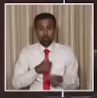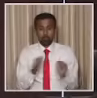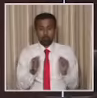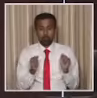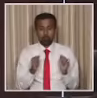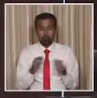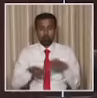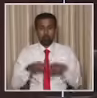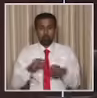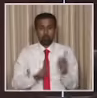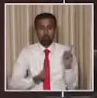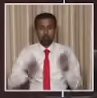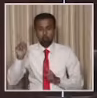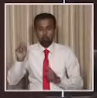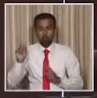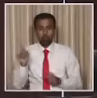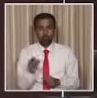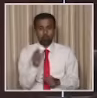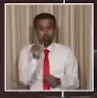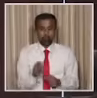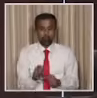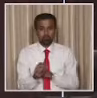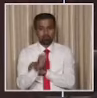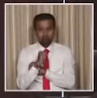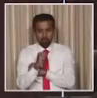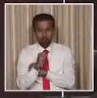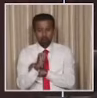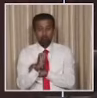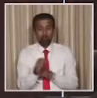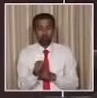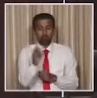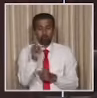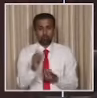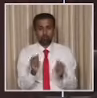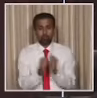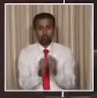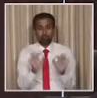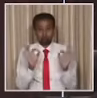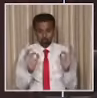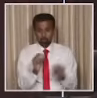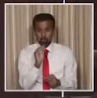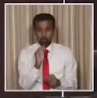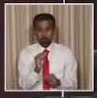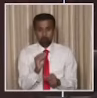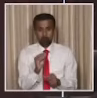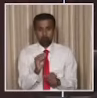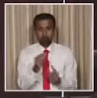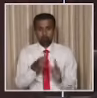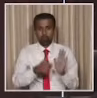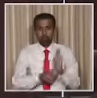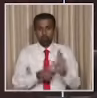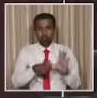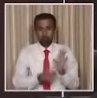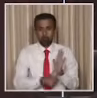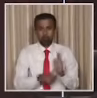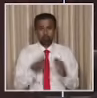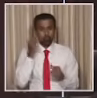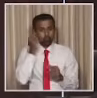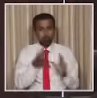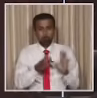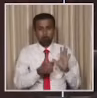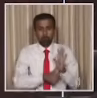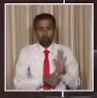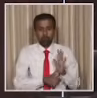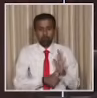තමයි මැතිවරණ වලින් පලා යන්නේ. ඔබතුමාලට එහෙම ගැම්මක් තියෙනවා නම් ඔබතුමාලා කරන දේවල් හරි නිවැරදි කියලා මේ එක එක 50ක් ගෙනල්ලා දැන් ත්‍රස්තවාදී 50ක්